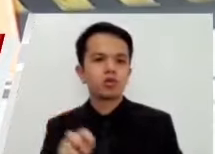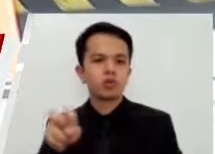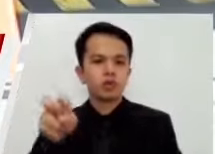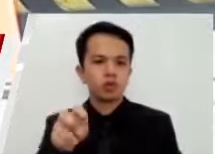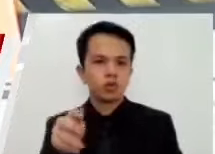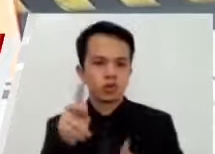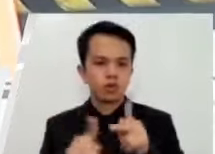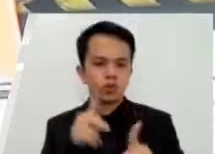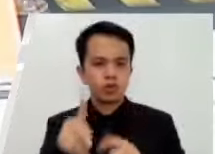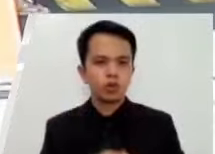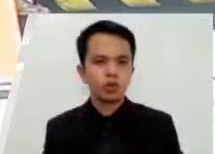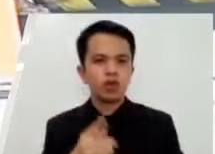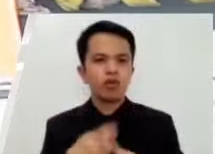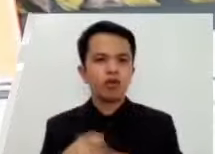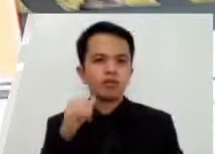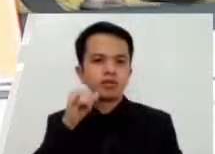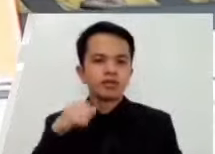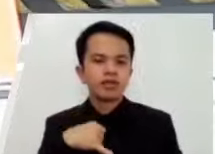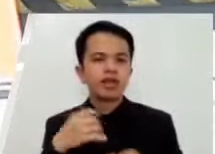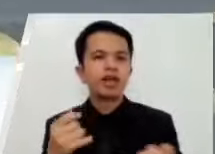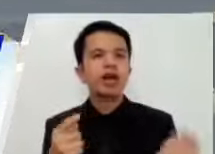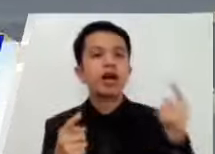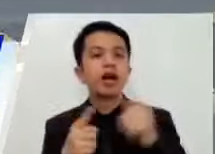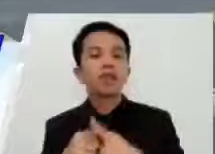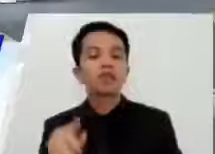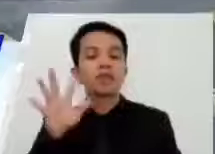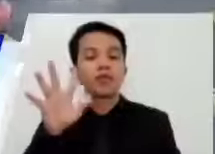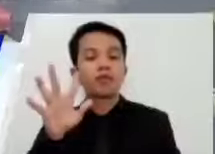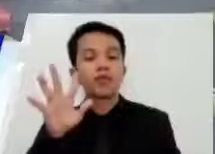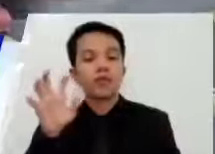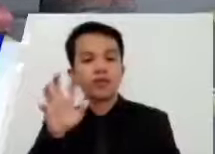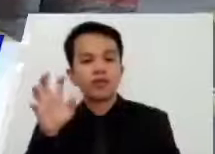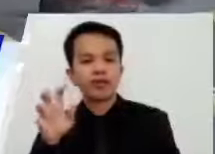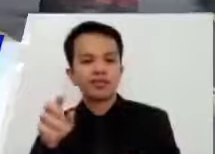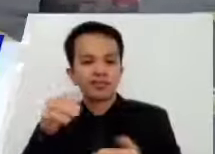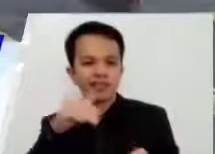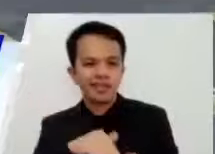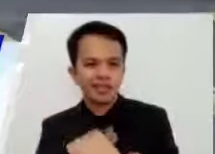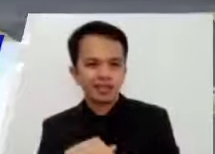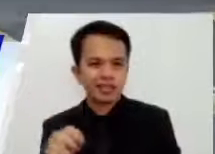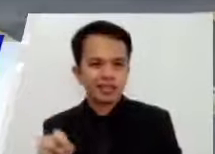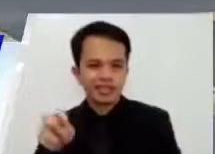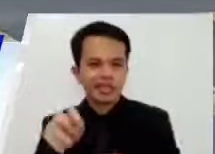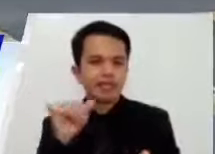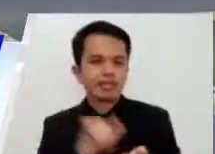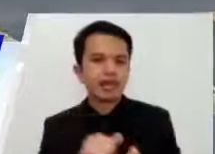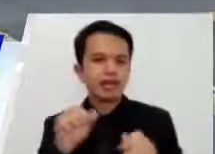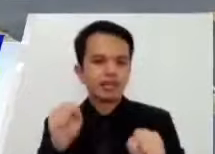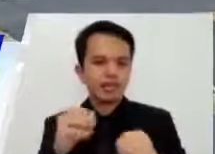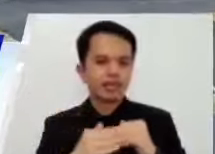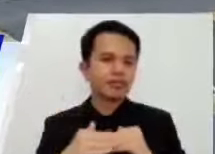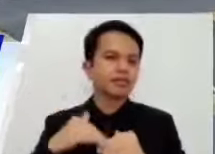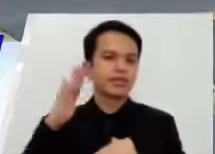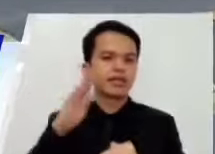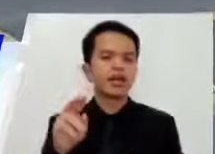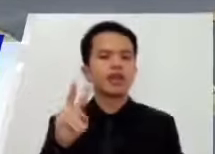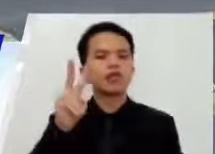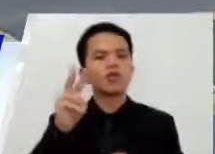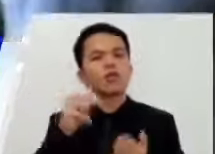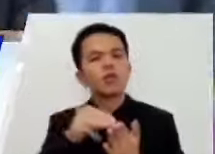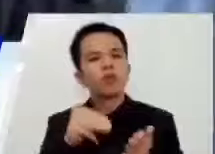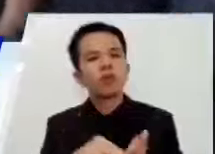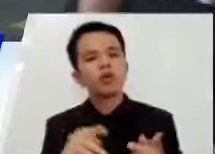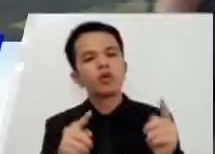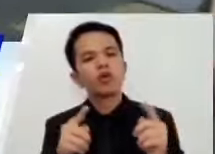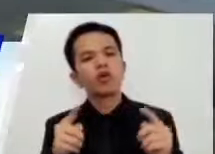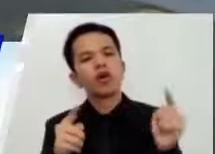Mula kahapon, umabot na sa 500,000 ang pasahero rito na posibleng lumampas pa raw sa mahigit 2 milyon hanggang March